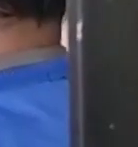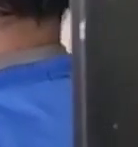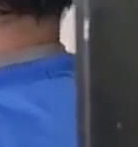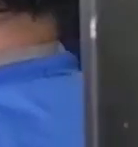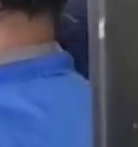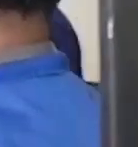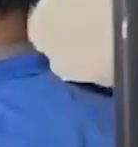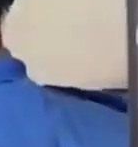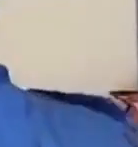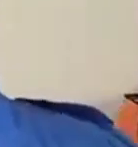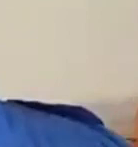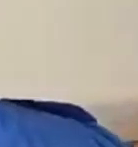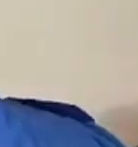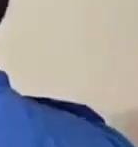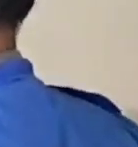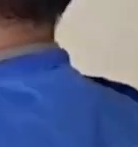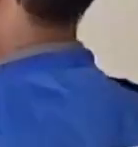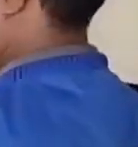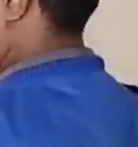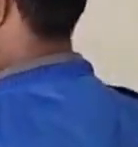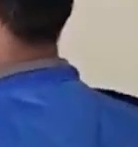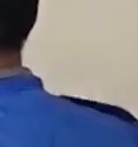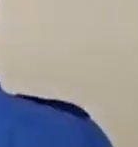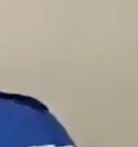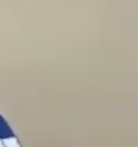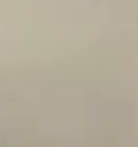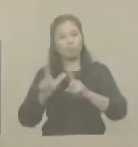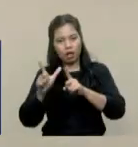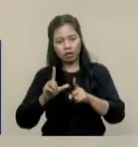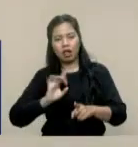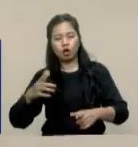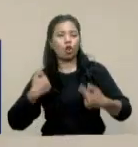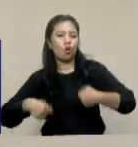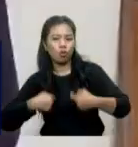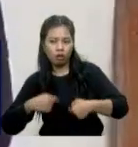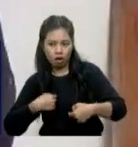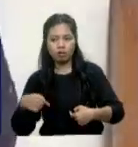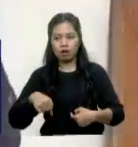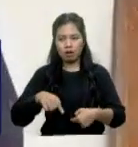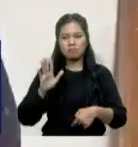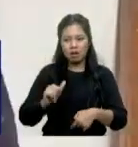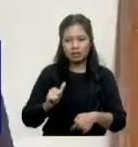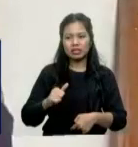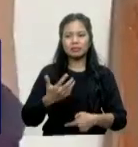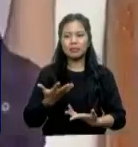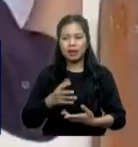penumpang tewas dan 15 lainnya luka-luka. Korban masih diidentifikasi tim DVI Polda Jawa